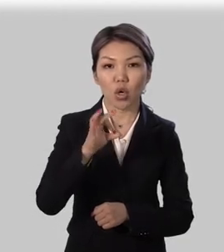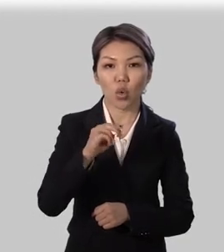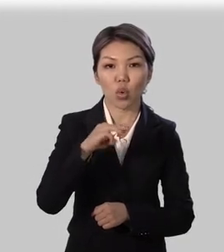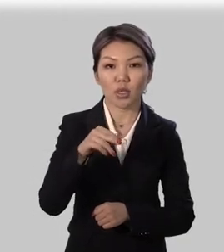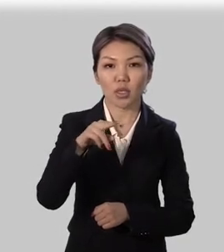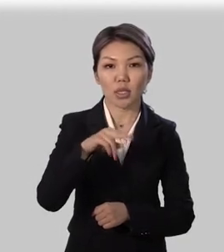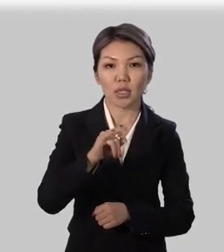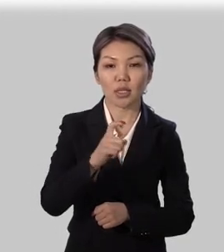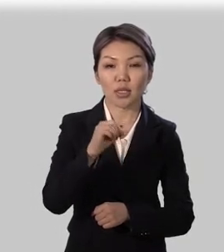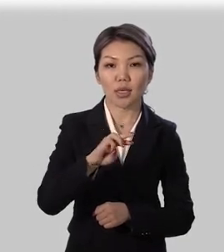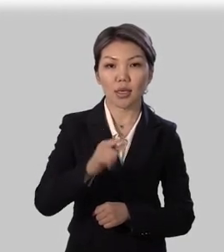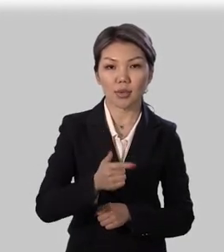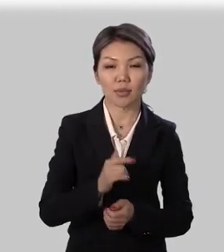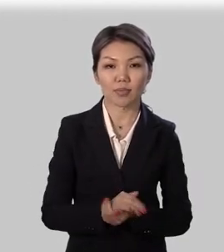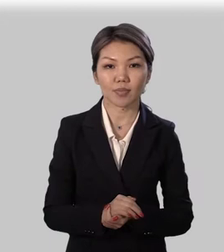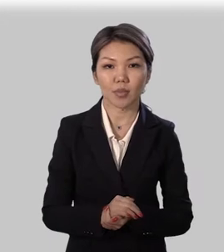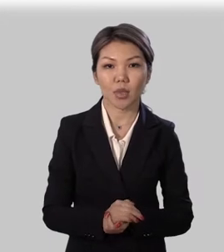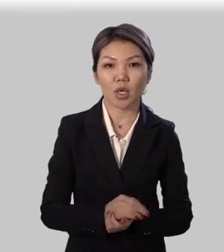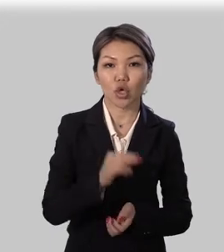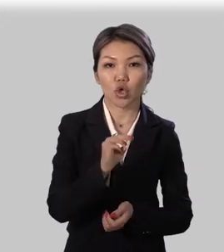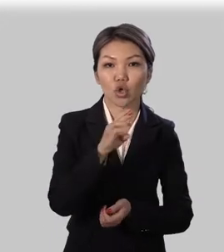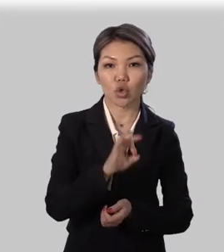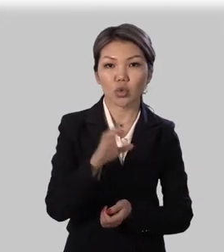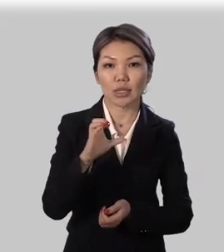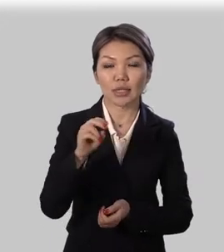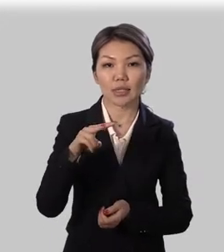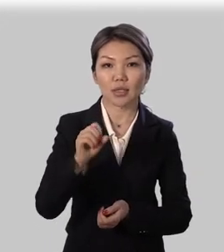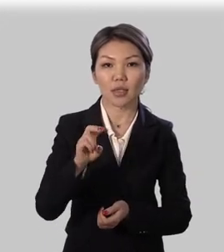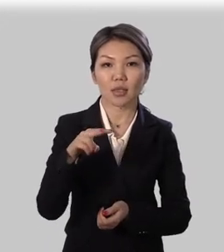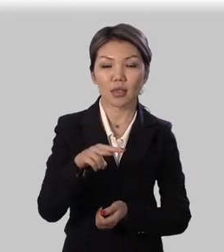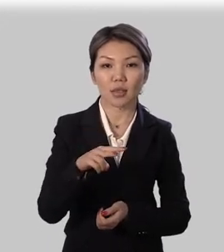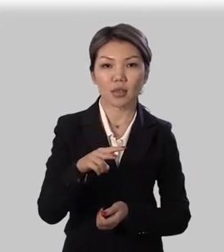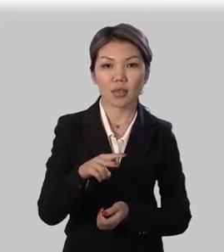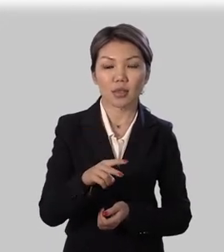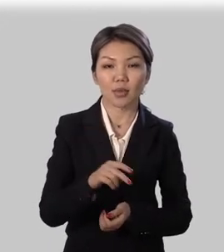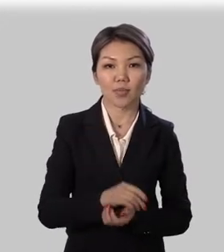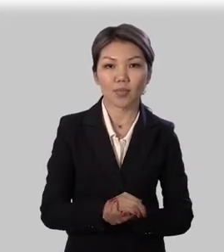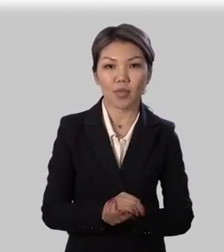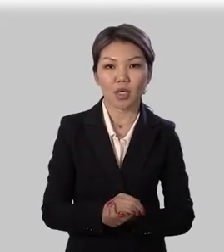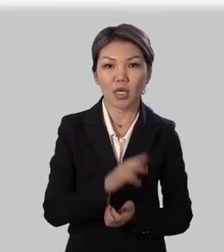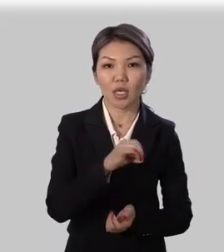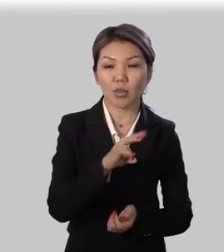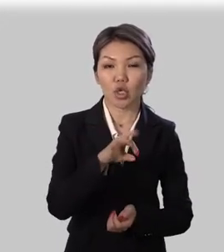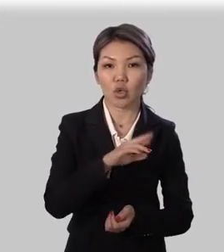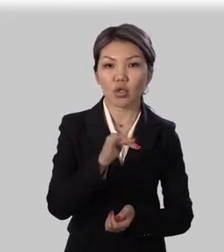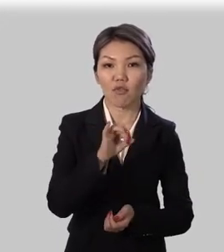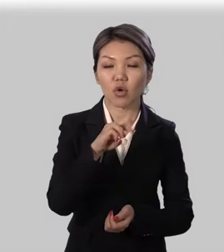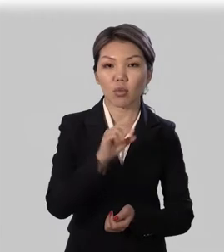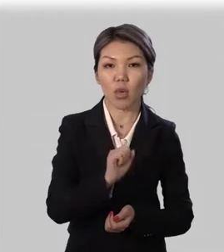глаголу устал что сделал в неопределённой форме устать